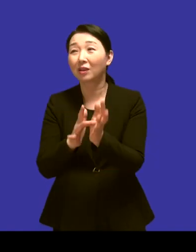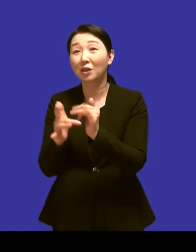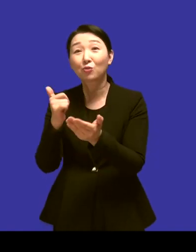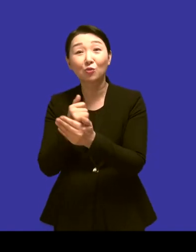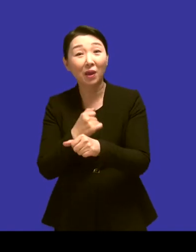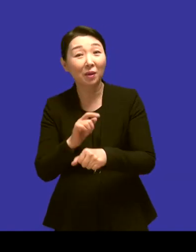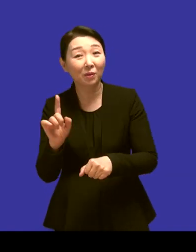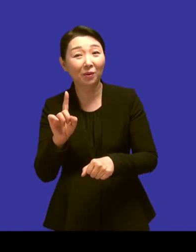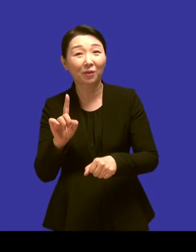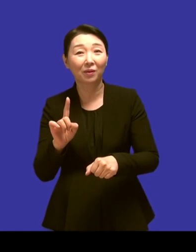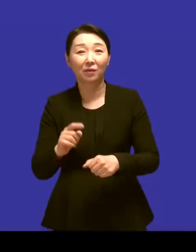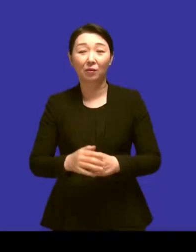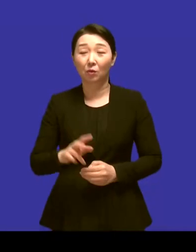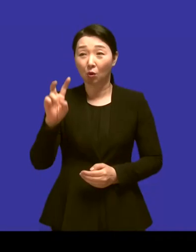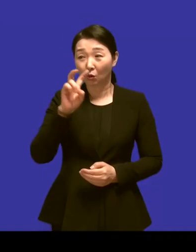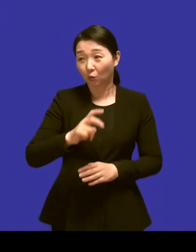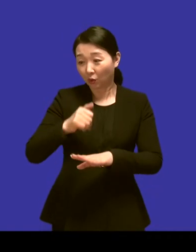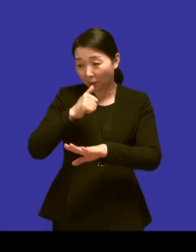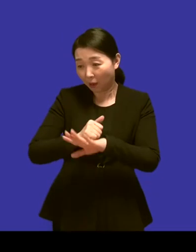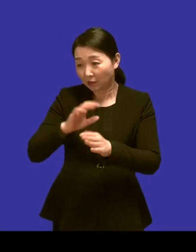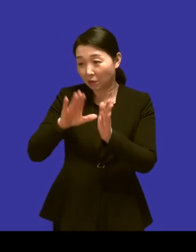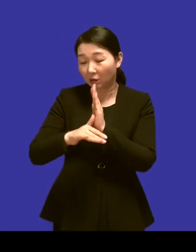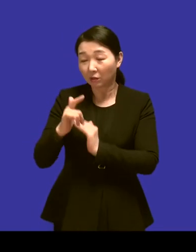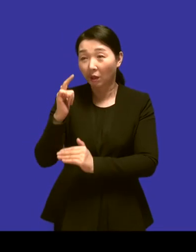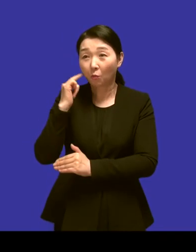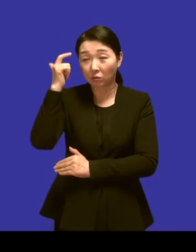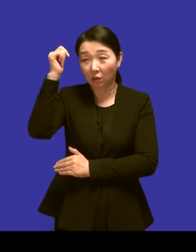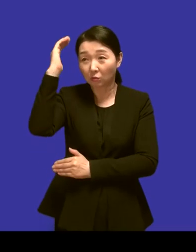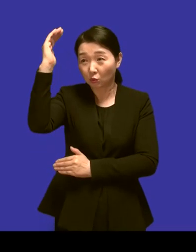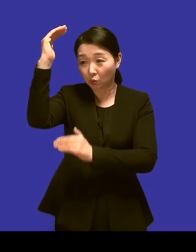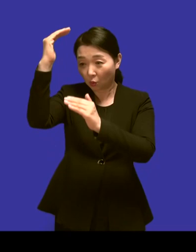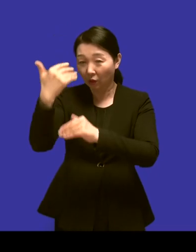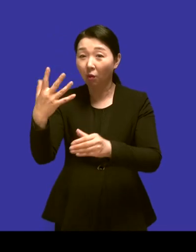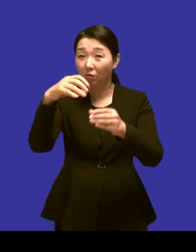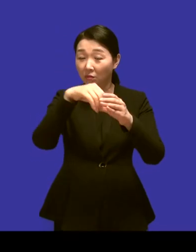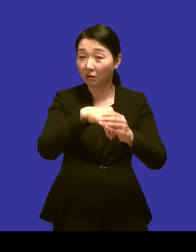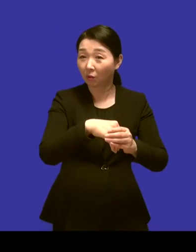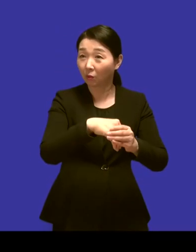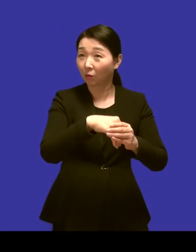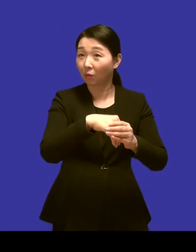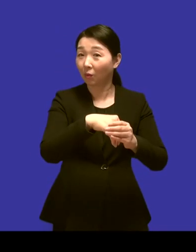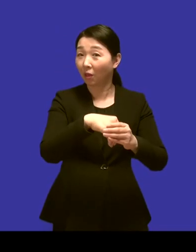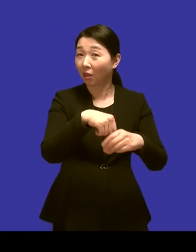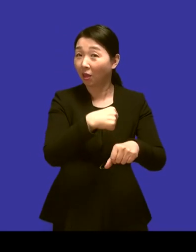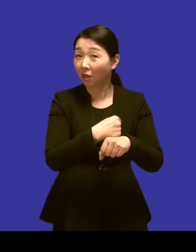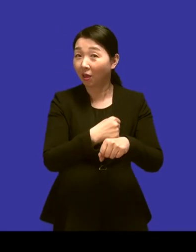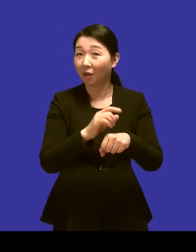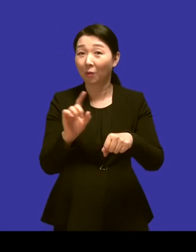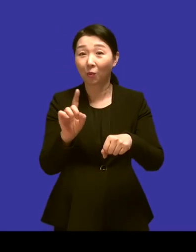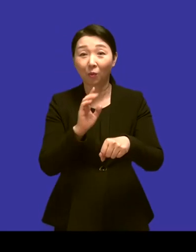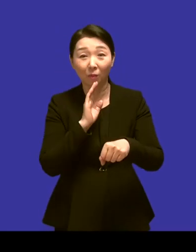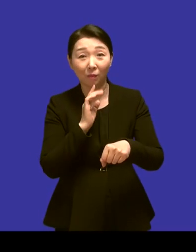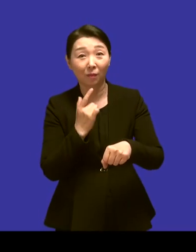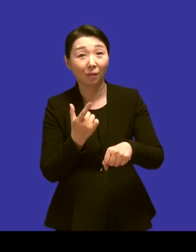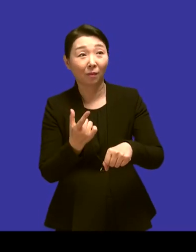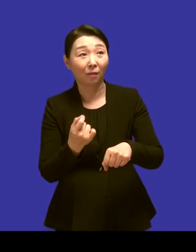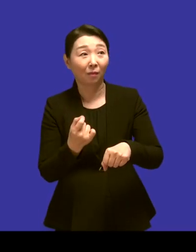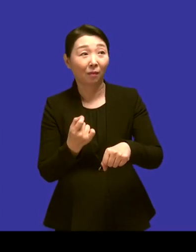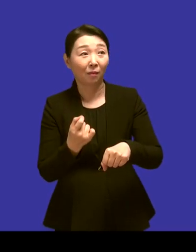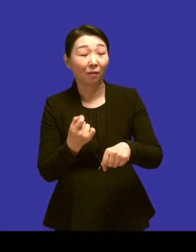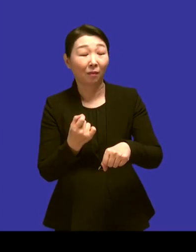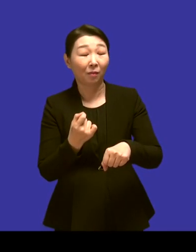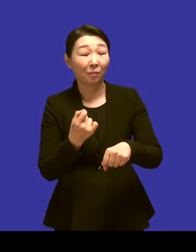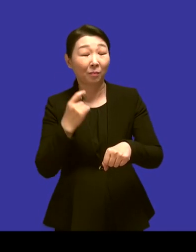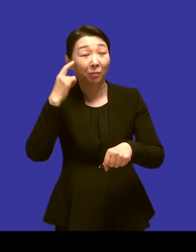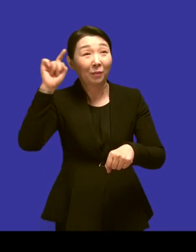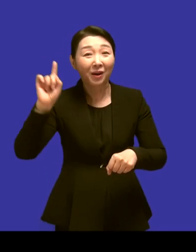예수님은 뭐 했죠? 노래 후주에 목사님의 설교 말씀을 그대로 네네네. 집어넣는다는 것이 네네 맞습니다. 대단해요. 어떻게